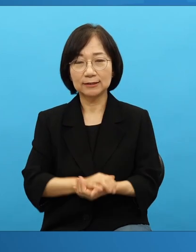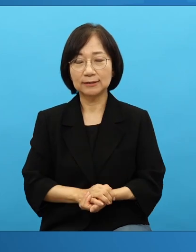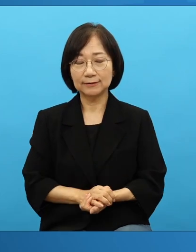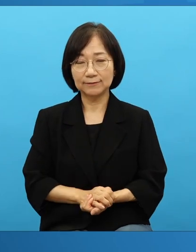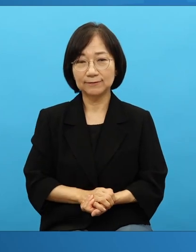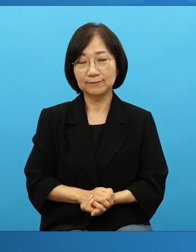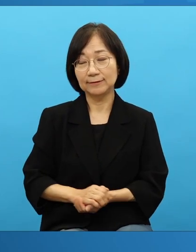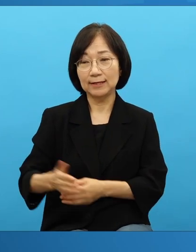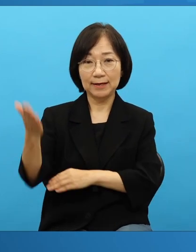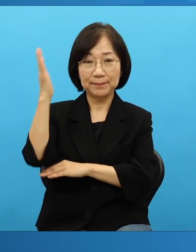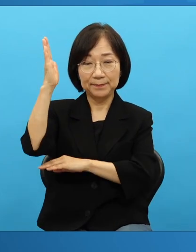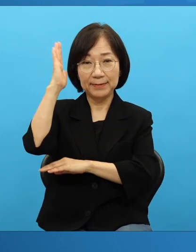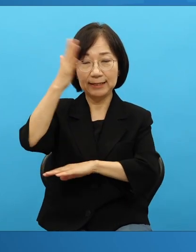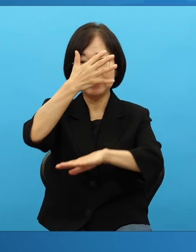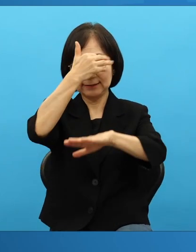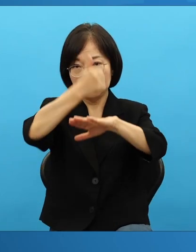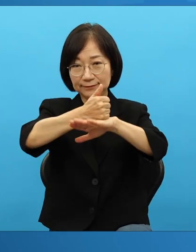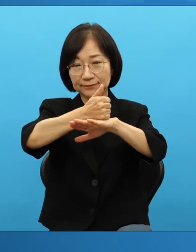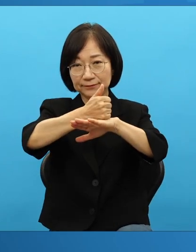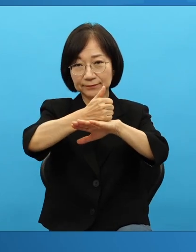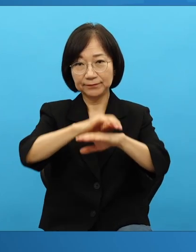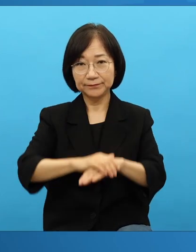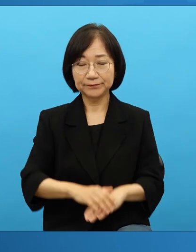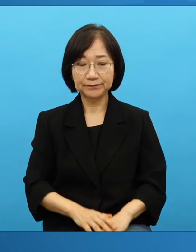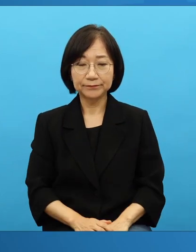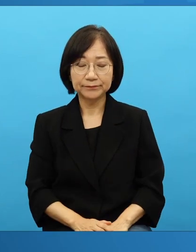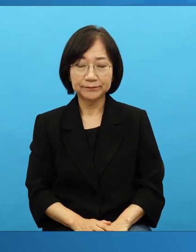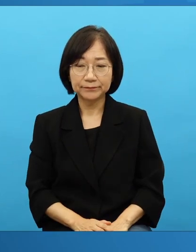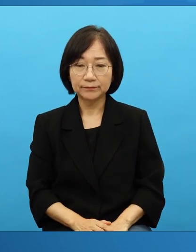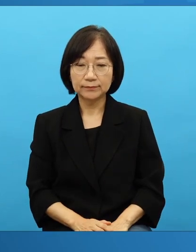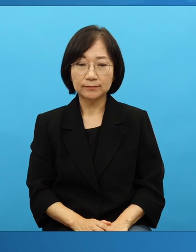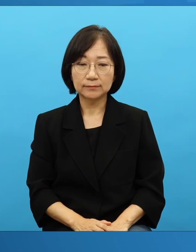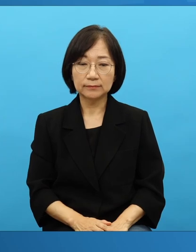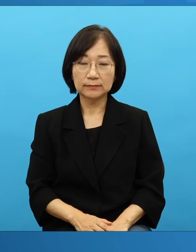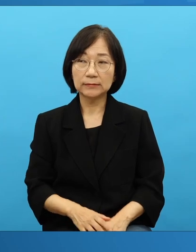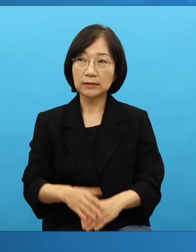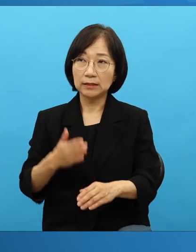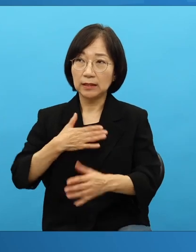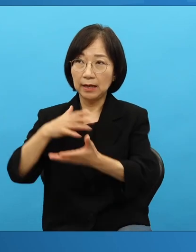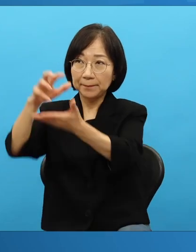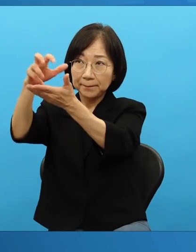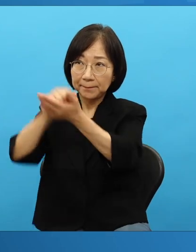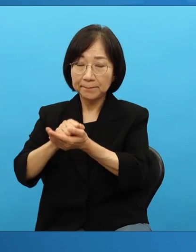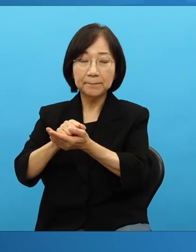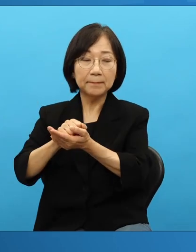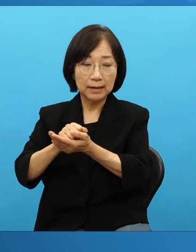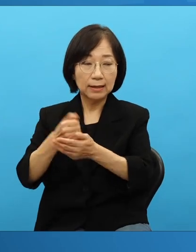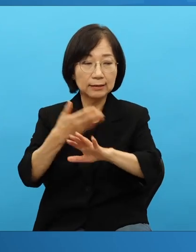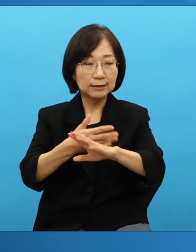이제 다른 사람에게 전해야 되니까 해답으로 전달해야 돼.